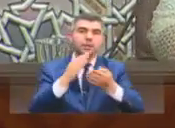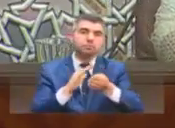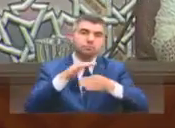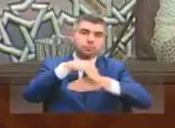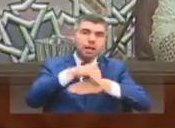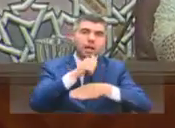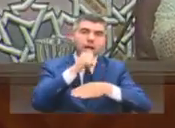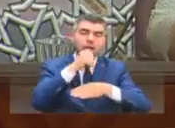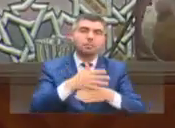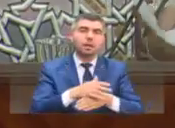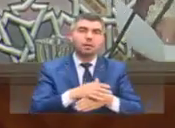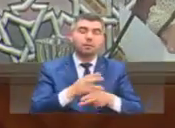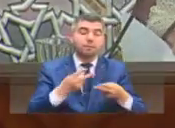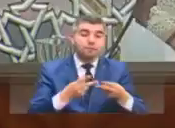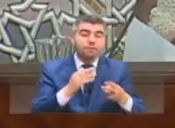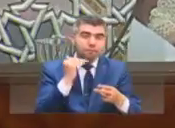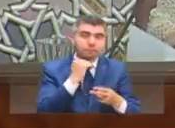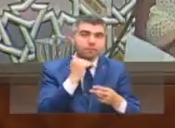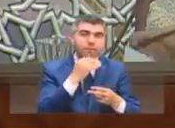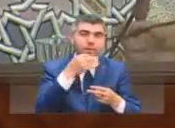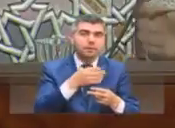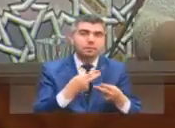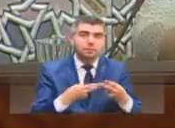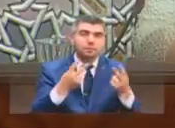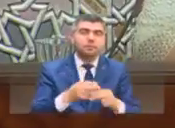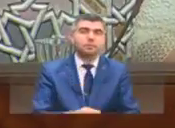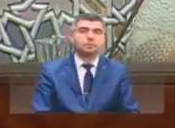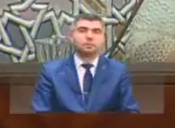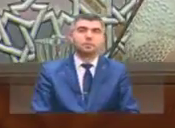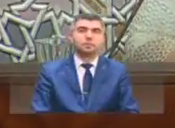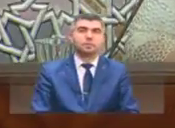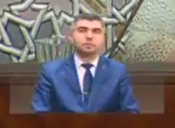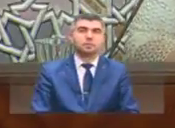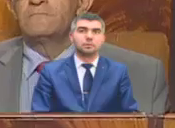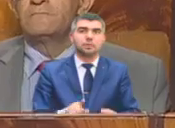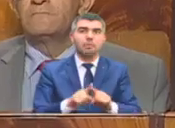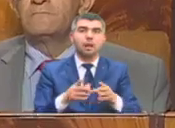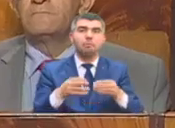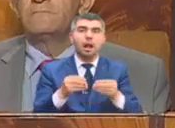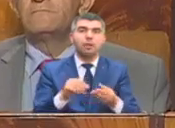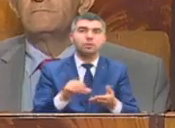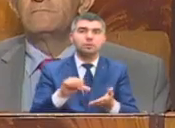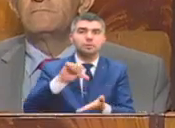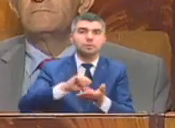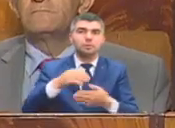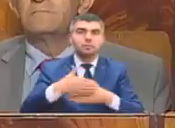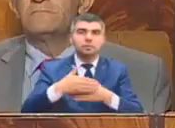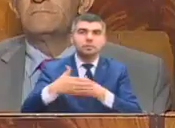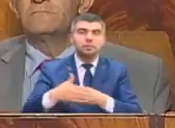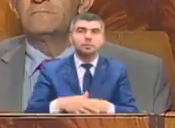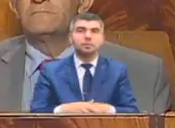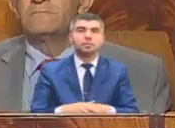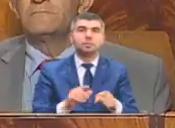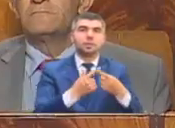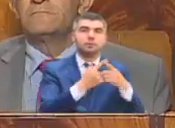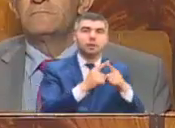بإخراج سد بولعوان على وادي سكساوة بإقليم شيشاوة، وسد أسمغو بورزازاد، وسد تكزيرت